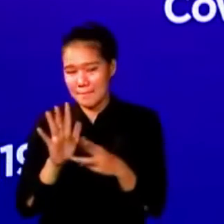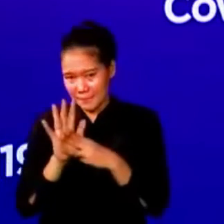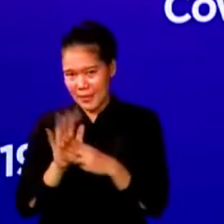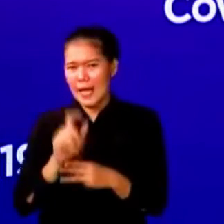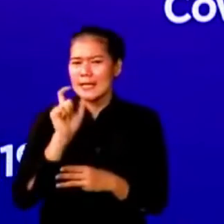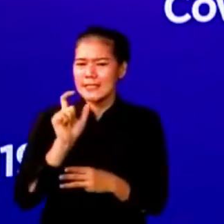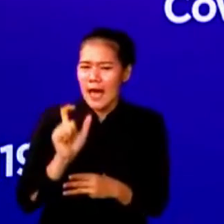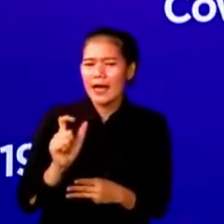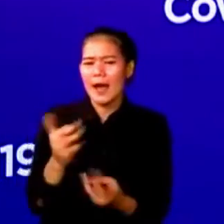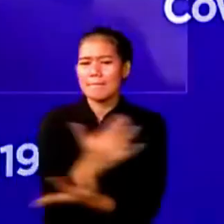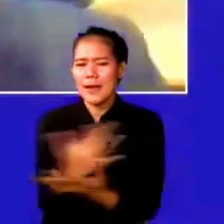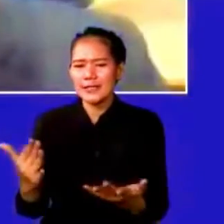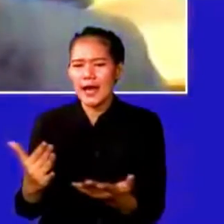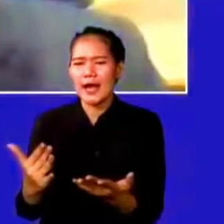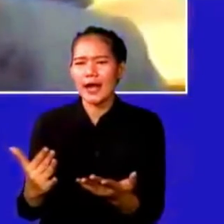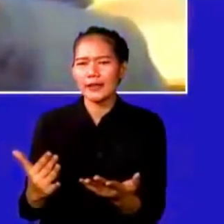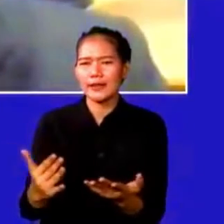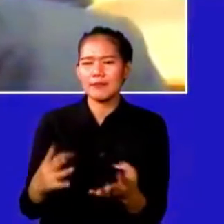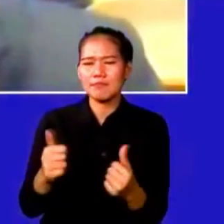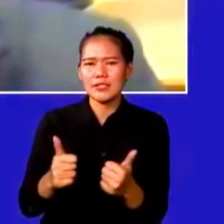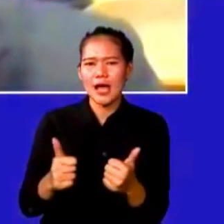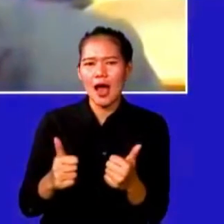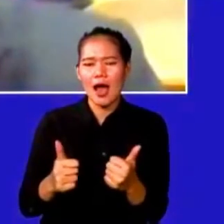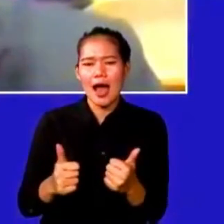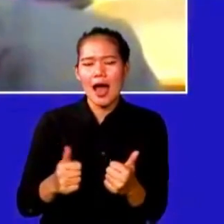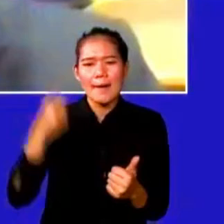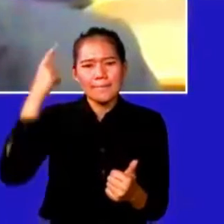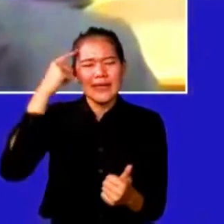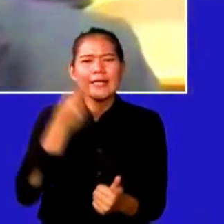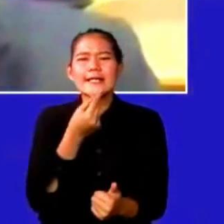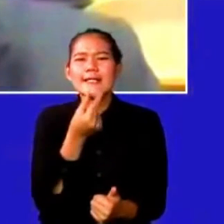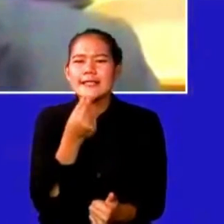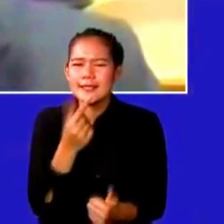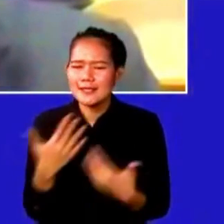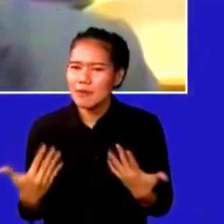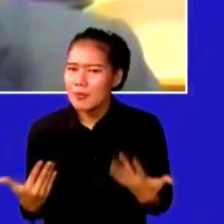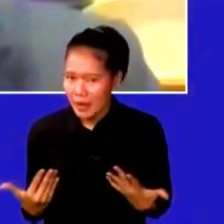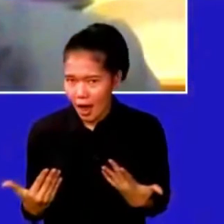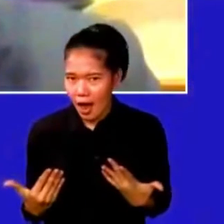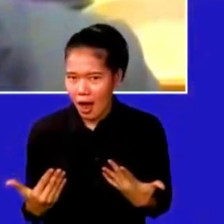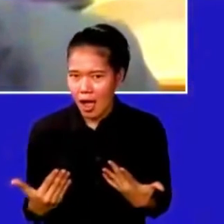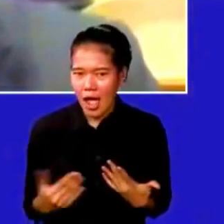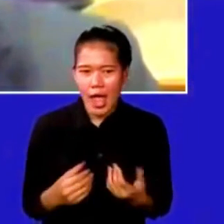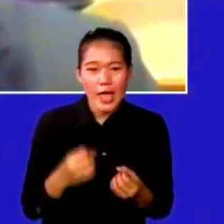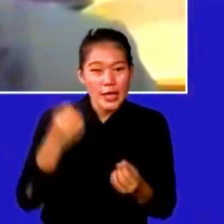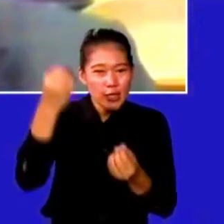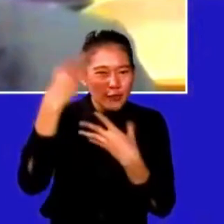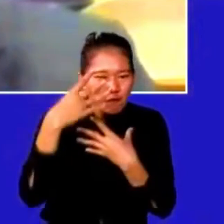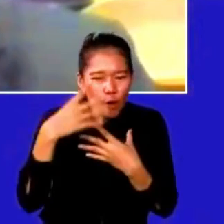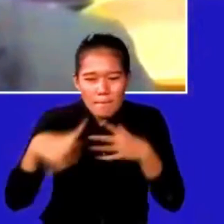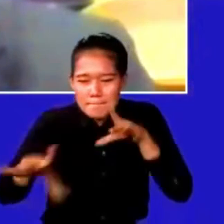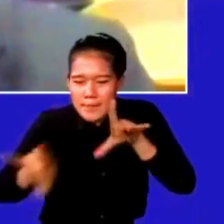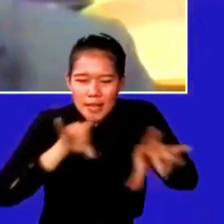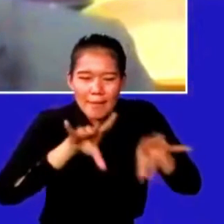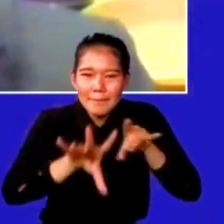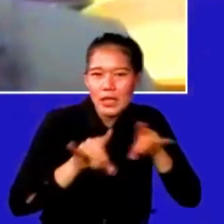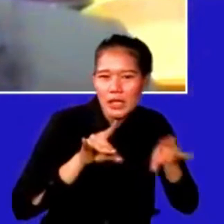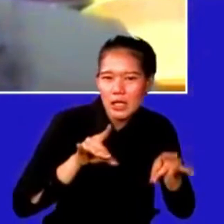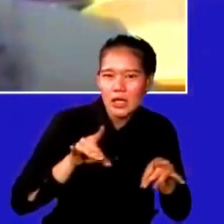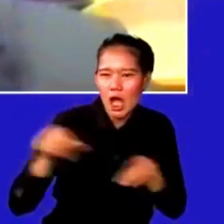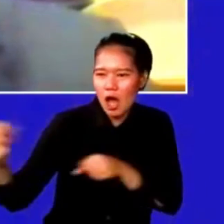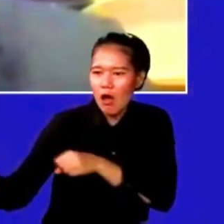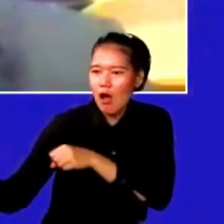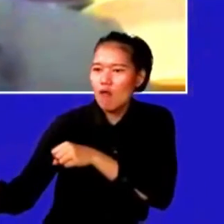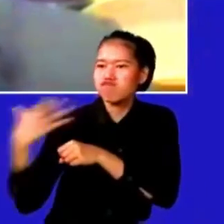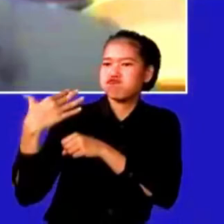kritis umat beragama dalam artian agar dalam menerima informasi masyarakat ini kita dapat memilah informasi dengan benar agar tidak mudah